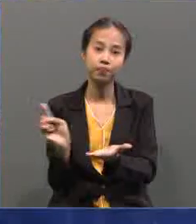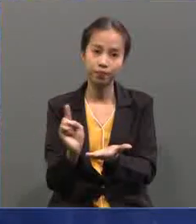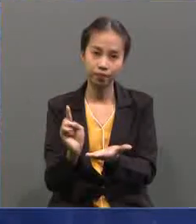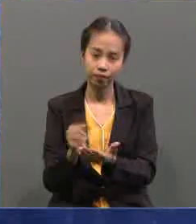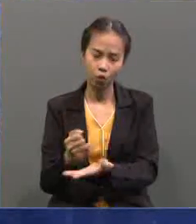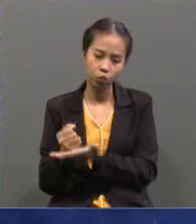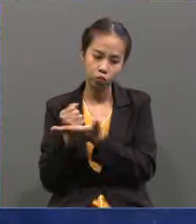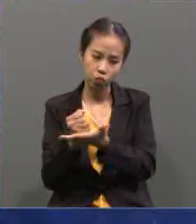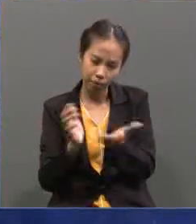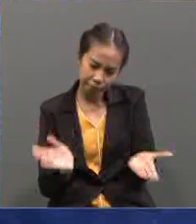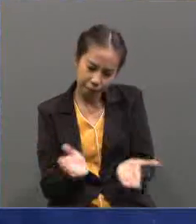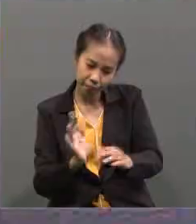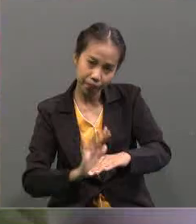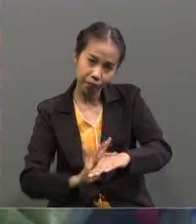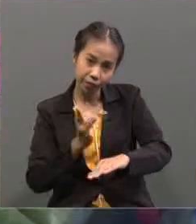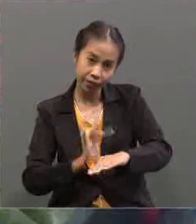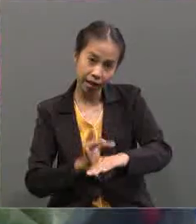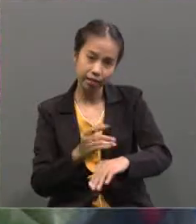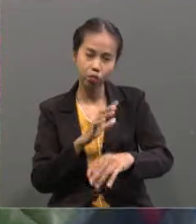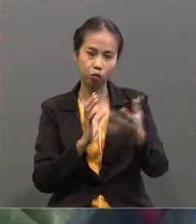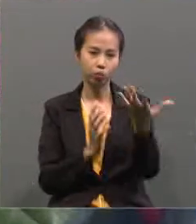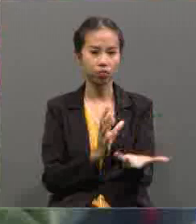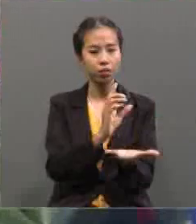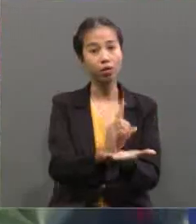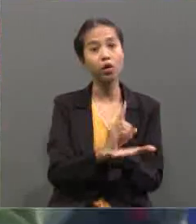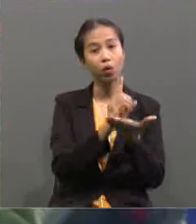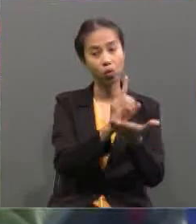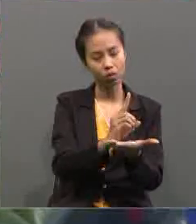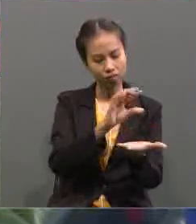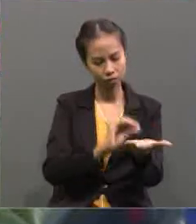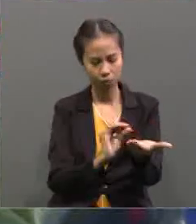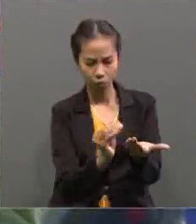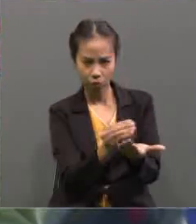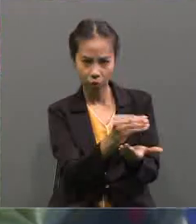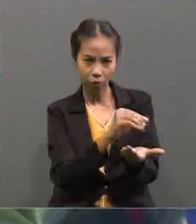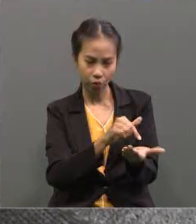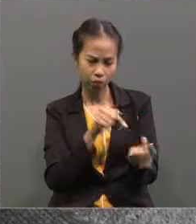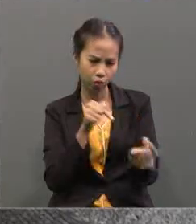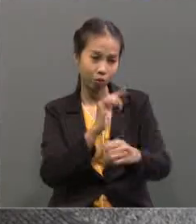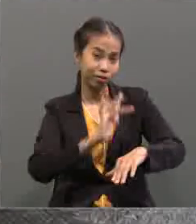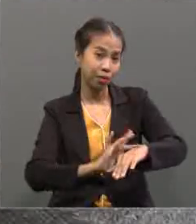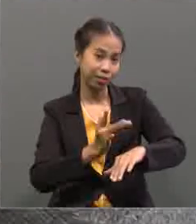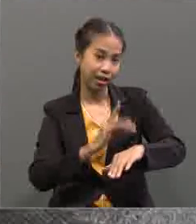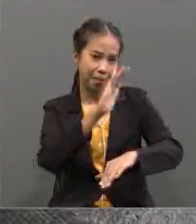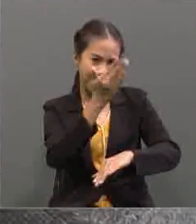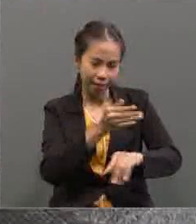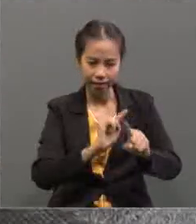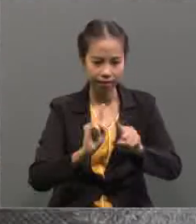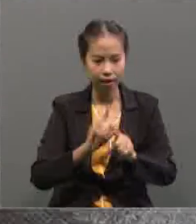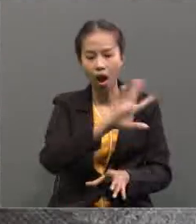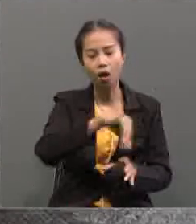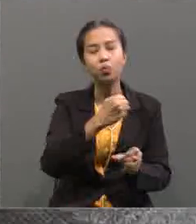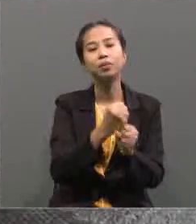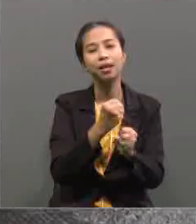อนุรักษ์ธรรมชาตินะคะโดยกระทงจากวัสดุธรรมชาติที่สามารถที่จะย่อยสลายได้เป็นมิตรกับสิ่งแวดล้อมอย่างเช่น